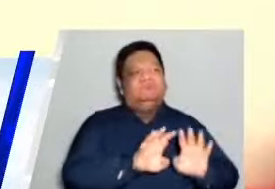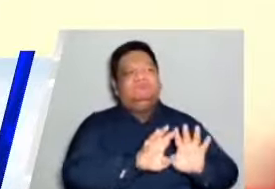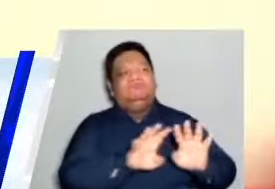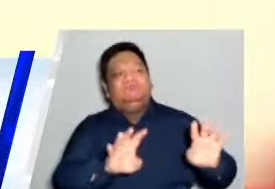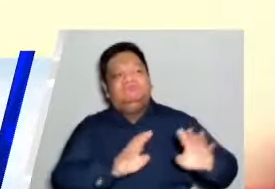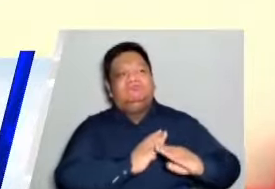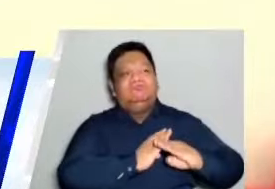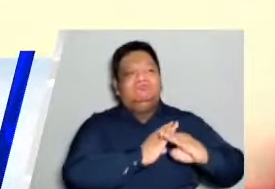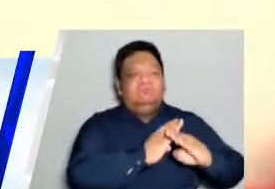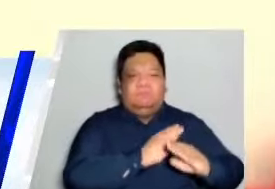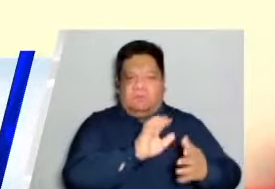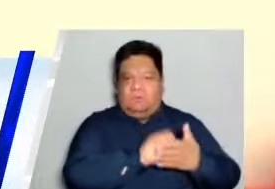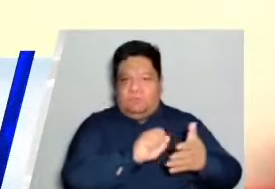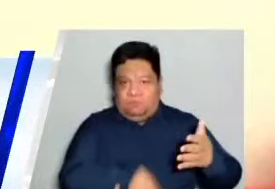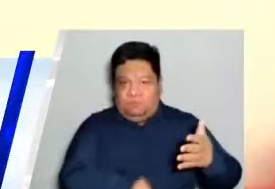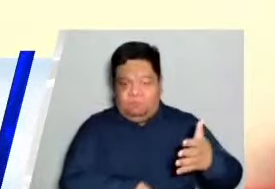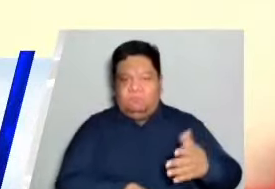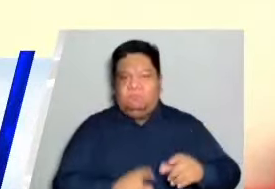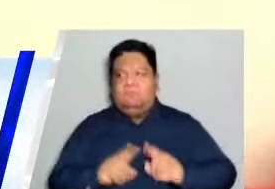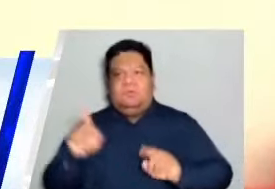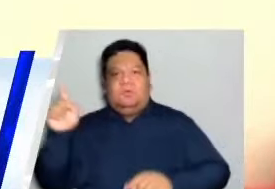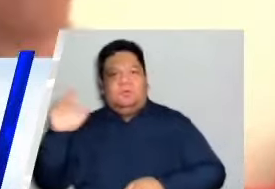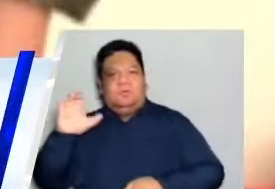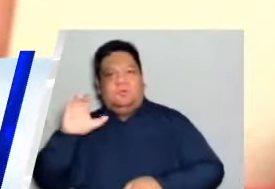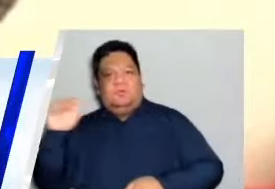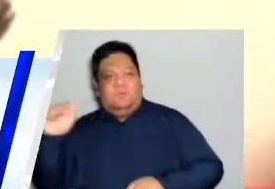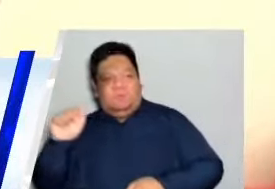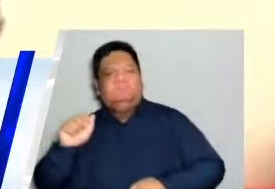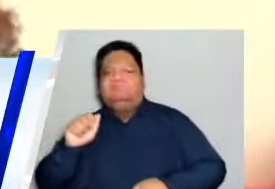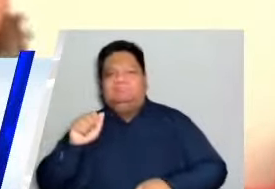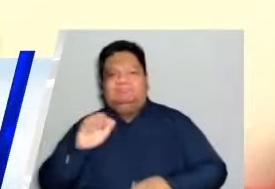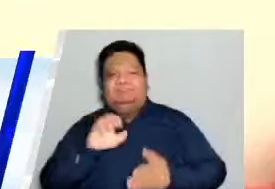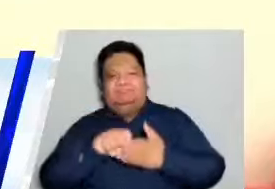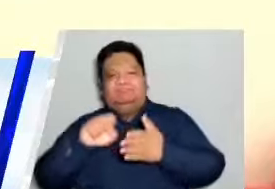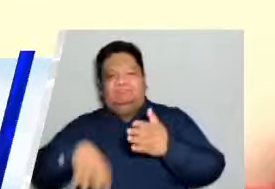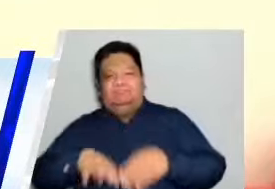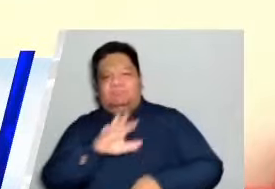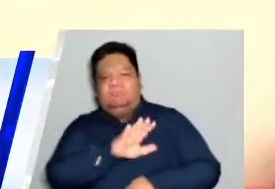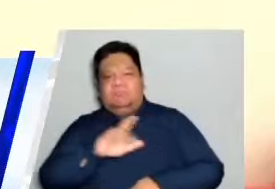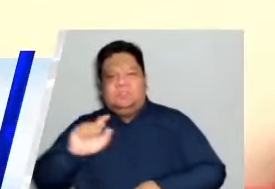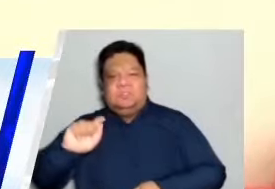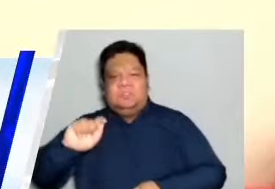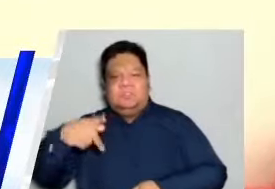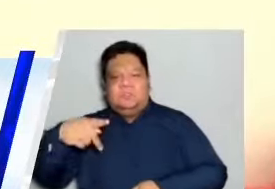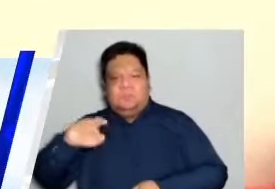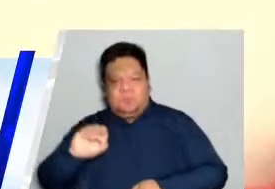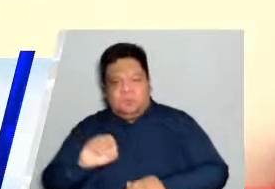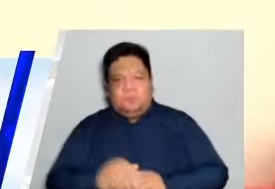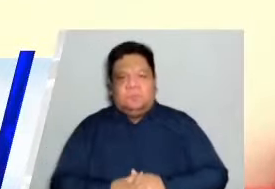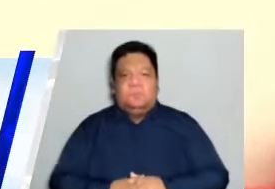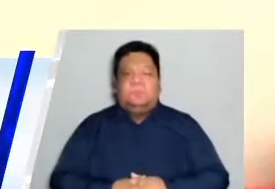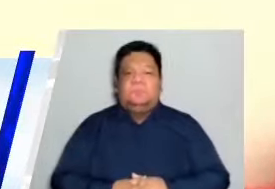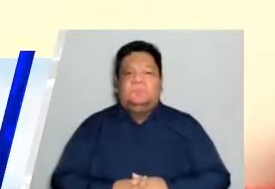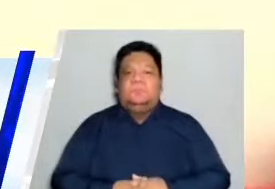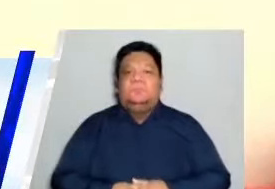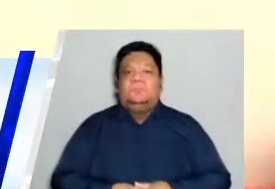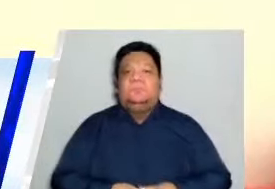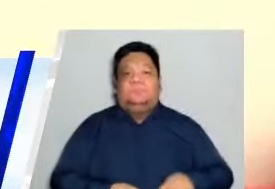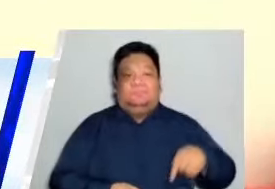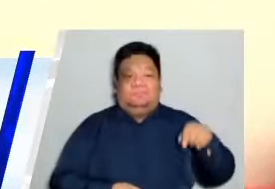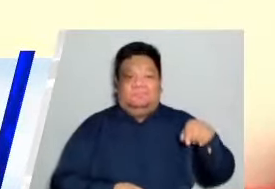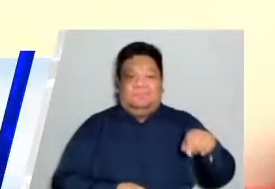banta sa buhay, kalayaan, seguridad at ari-arian ng KOJC. Umalma naman ang legal counsel